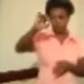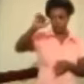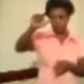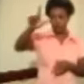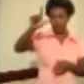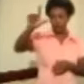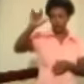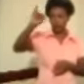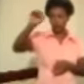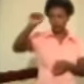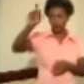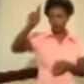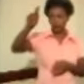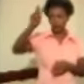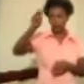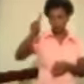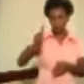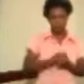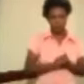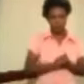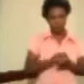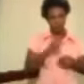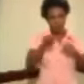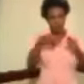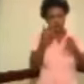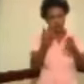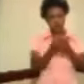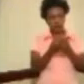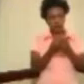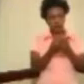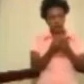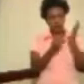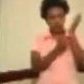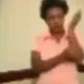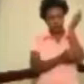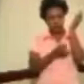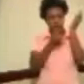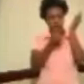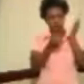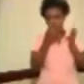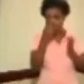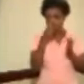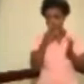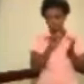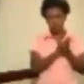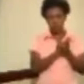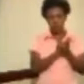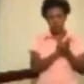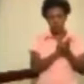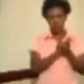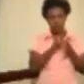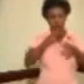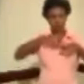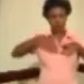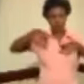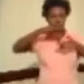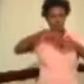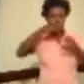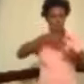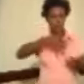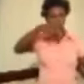utilisés sur la côte, par exemple, la côte dans la zone de la Grèce encore, côte que j'ai visitée, qui est superbe, son bagage. C'est une